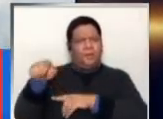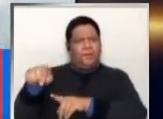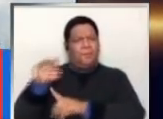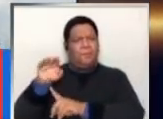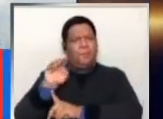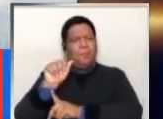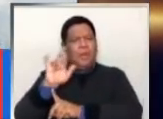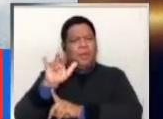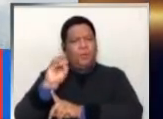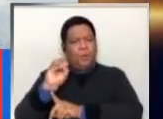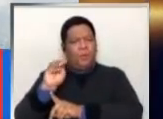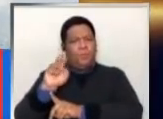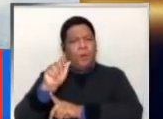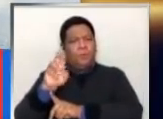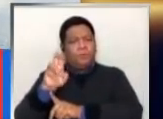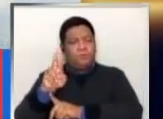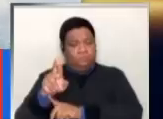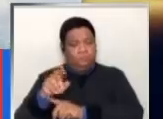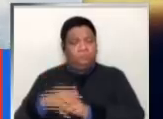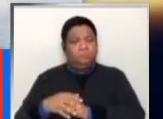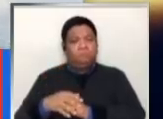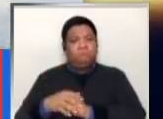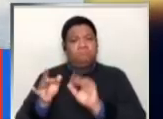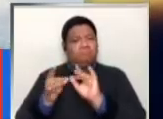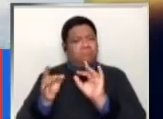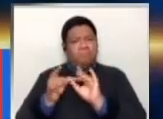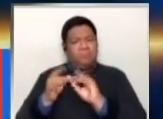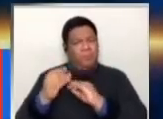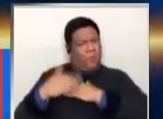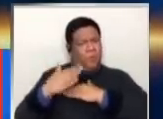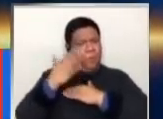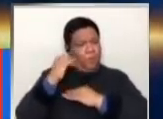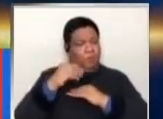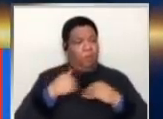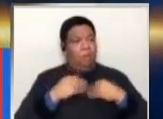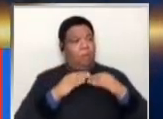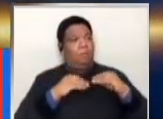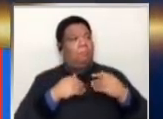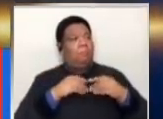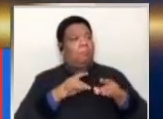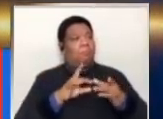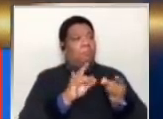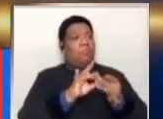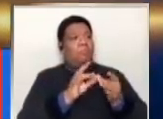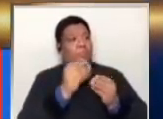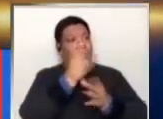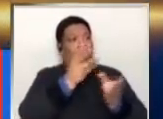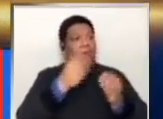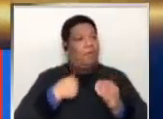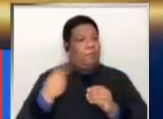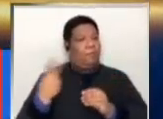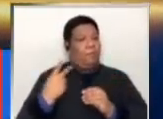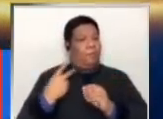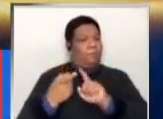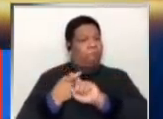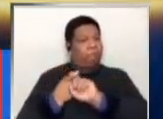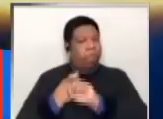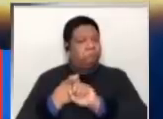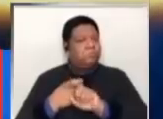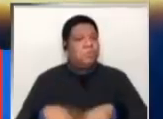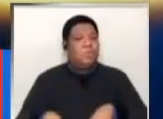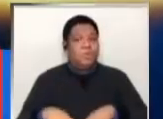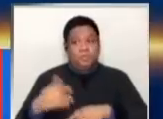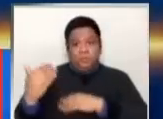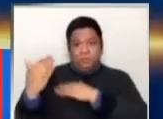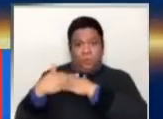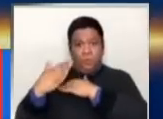ulat ng pep.ph, kaugnay ito ng umano'y pagkakalat ni Kakai na close sila ng aktor. Sumulat ang agency ni Mario kay Kakai at ipinatitigil ang